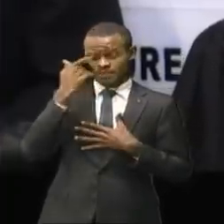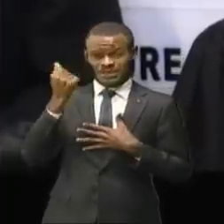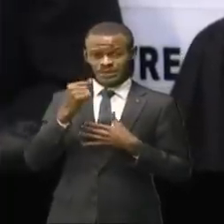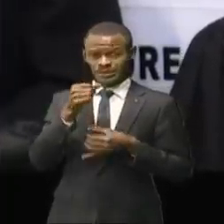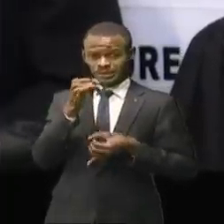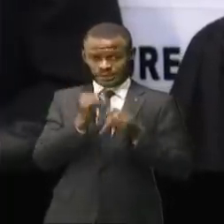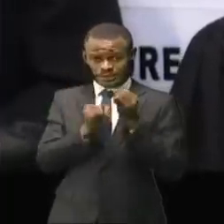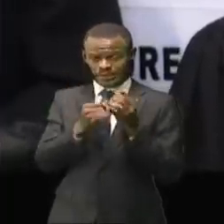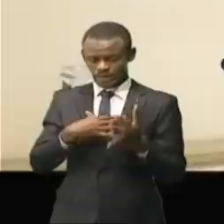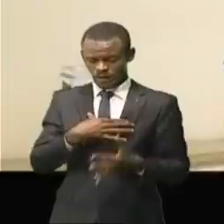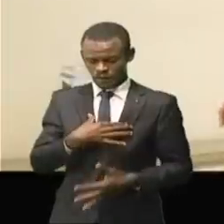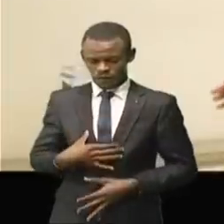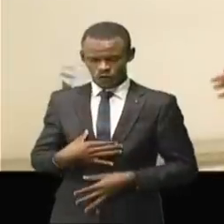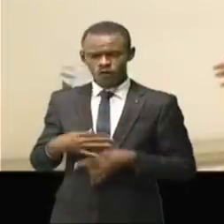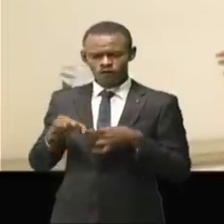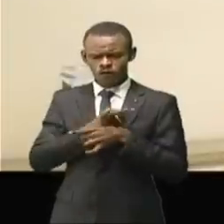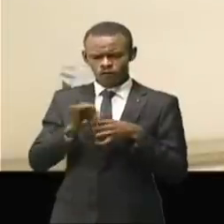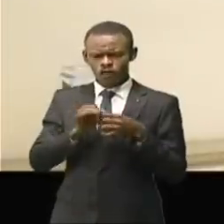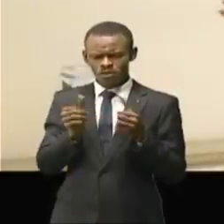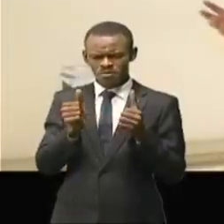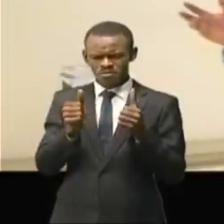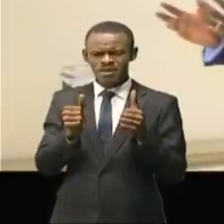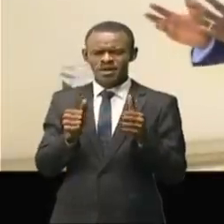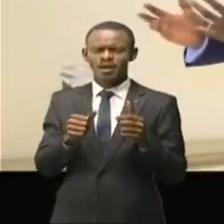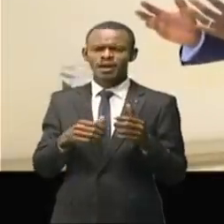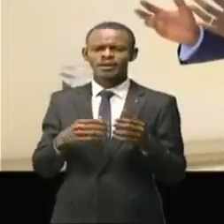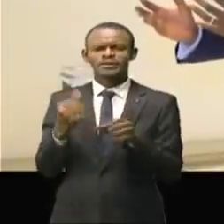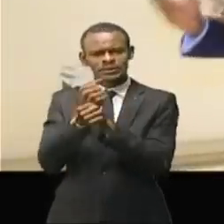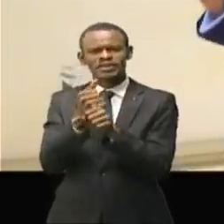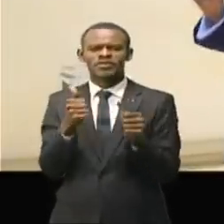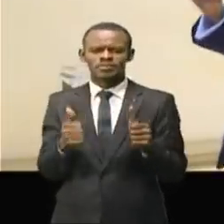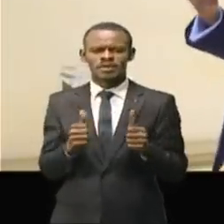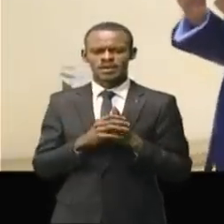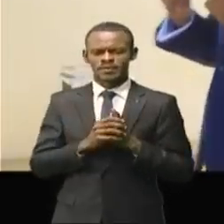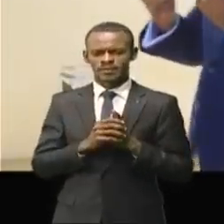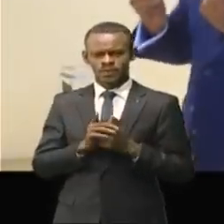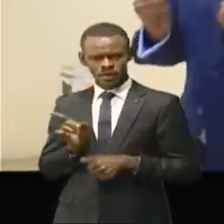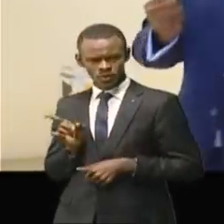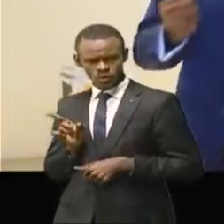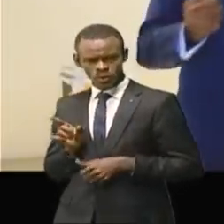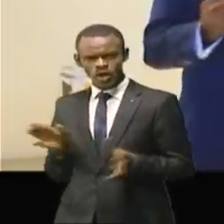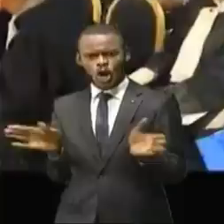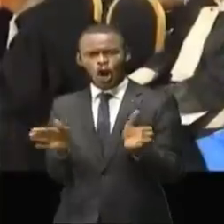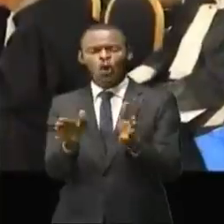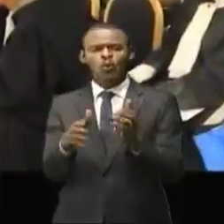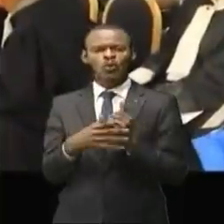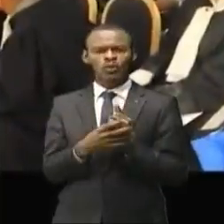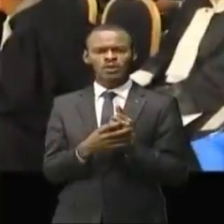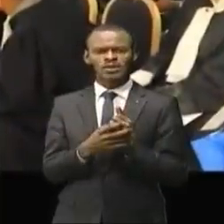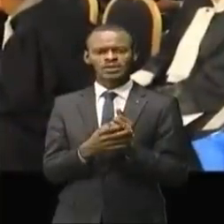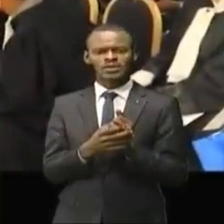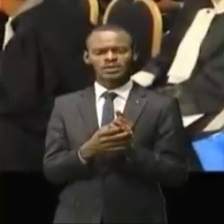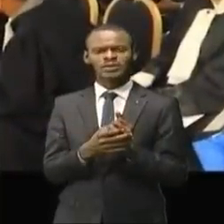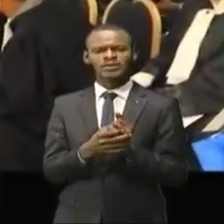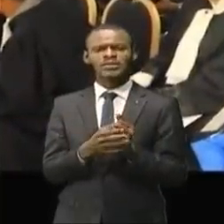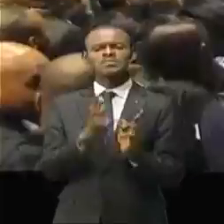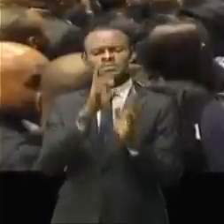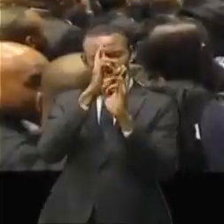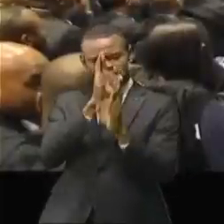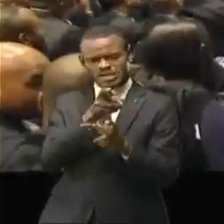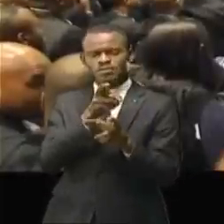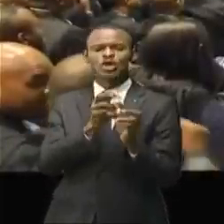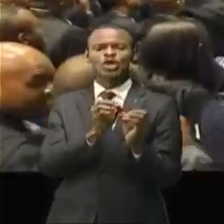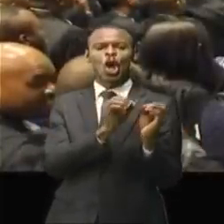à quoi il doit s'en tenir à de l'air qui Soula un appel à la collaboration de l'Ordre national des avocats dans cette croisade contre le